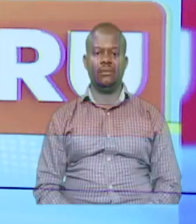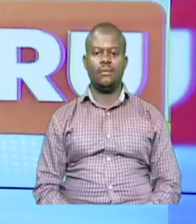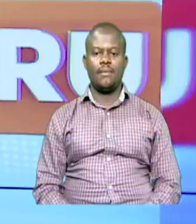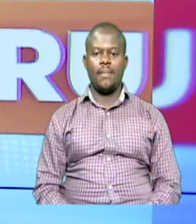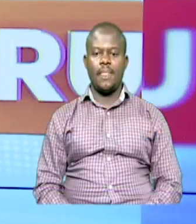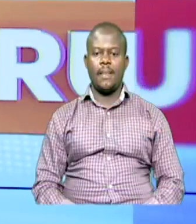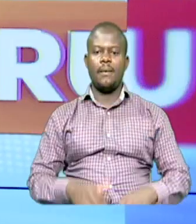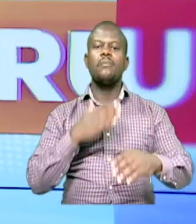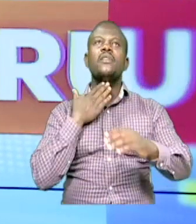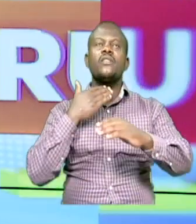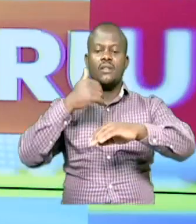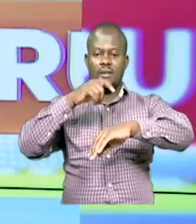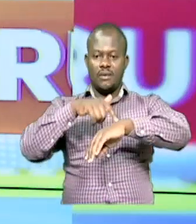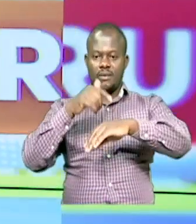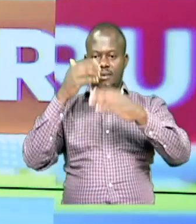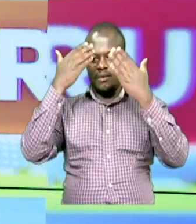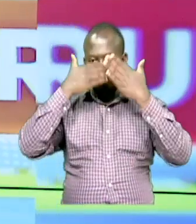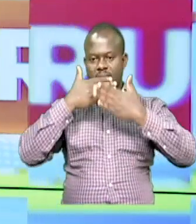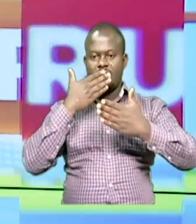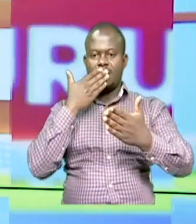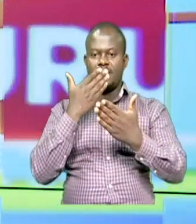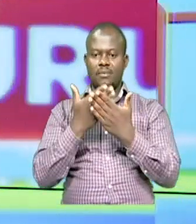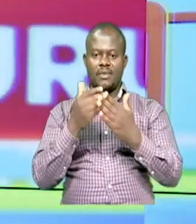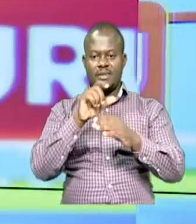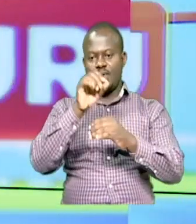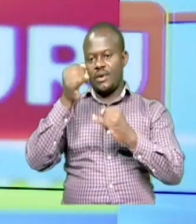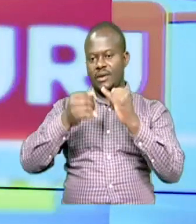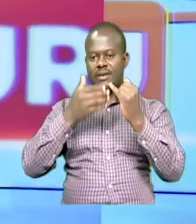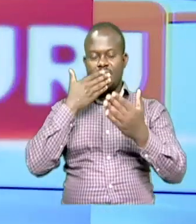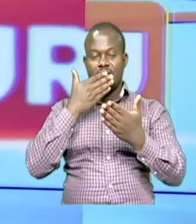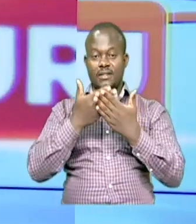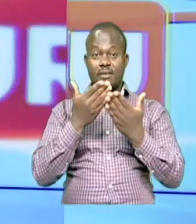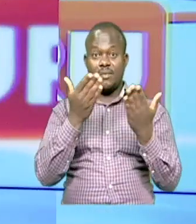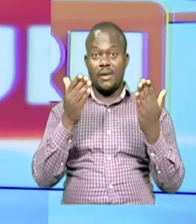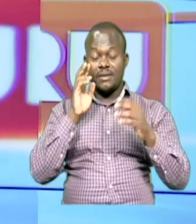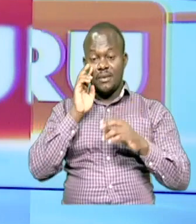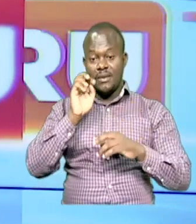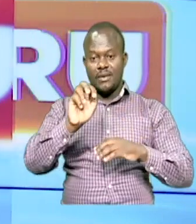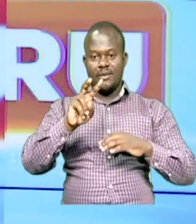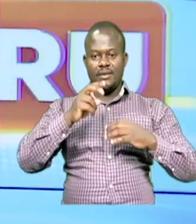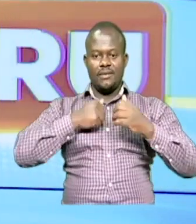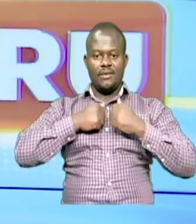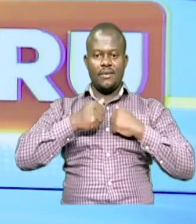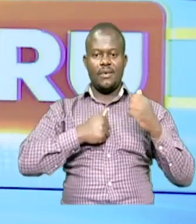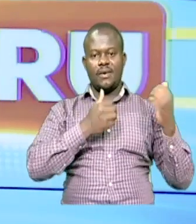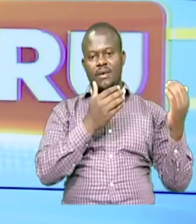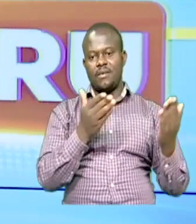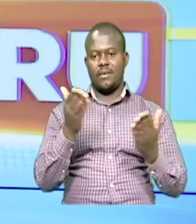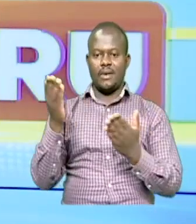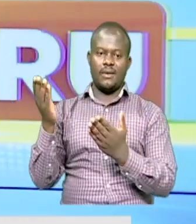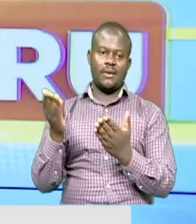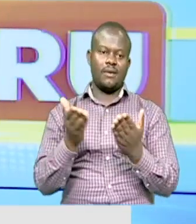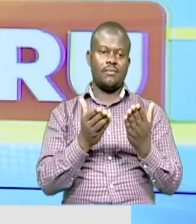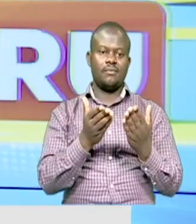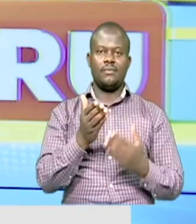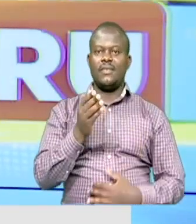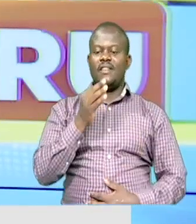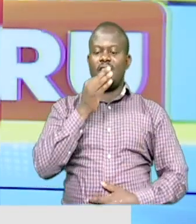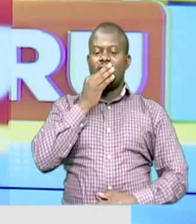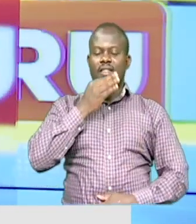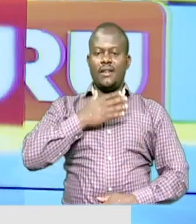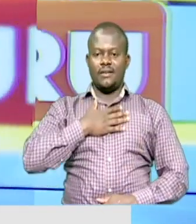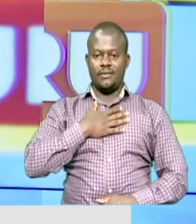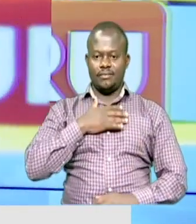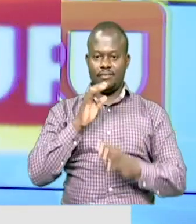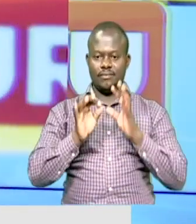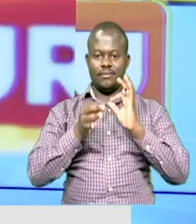Reka mbifurize kugira umugoroba mwiza na weekend nziza mwese mudukurikiye kuri Televiziyo Rwanda. Mbahaye ikaze kuri ano makuru, ndi kumwe na mugenzi wanjye Fidele Riza